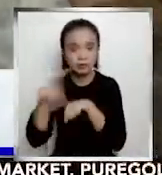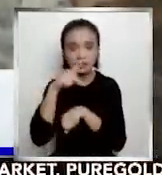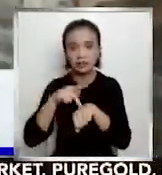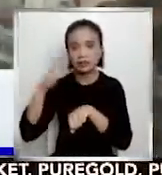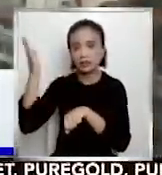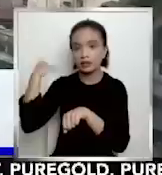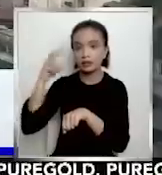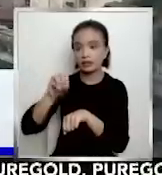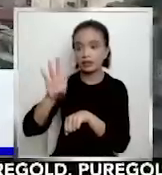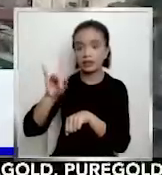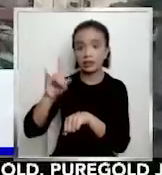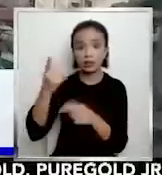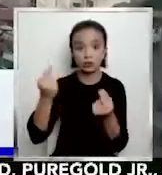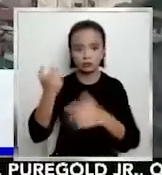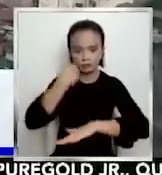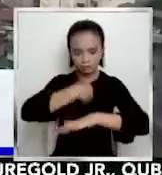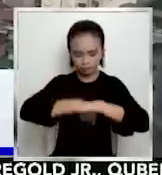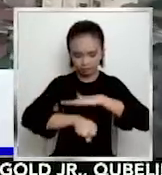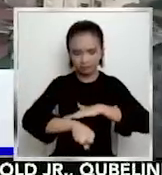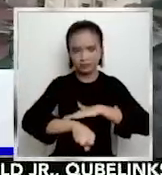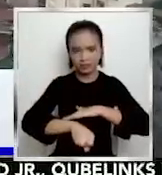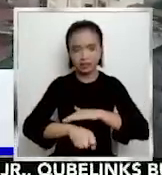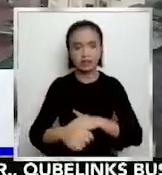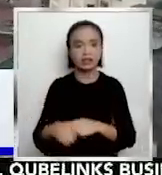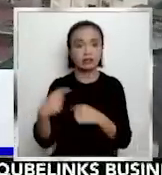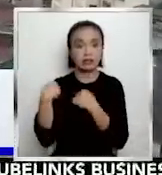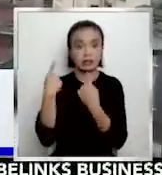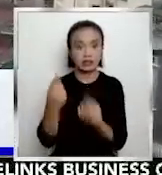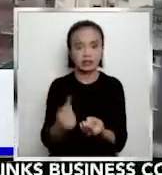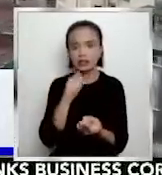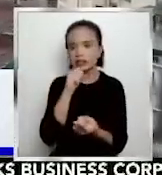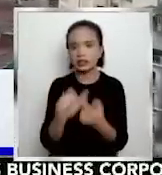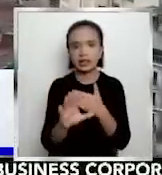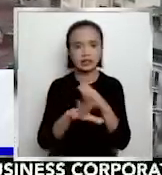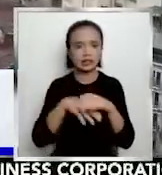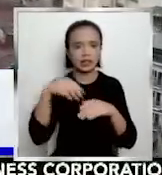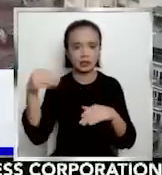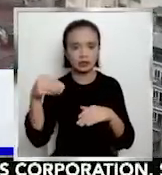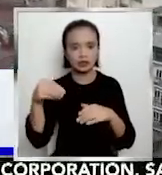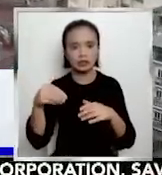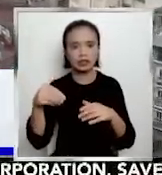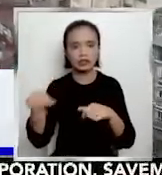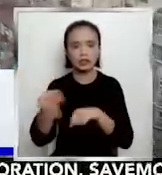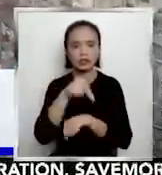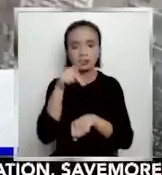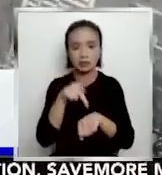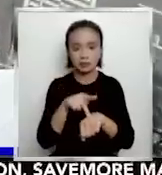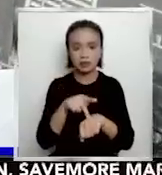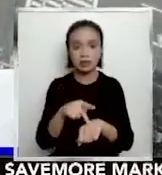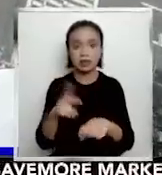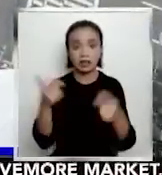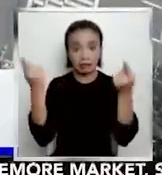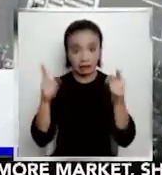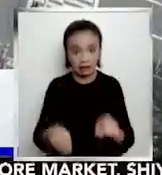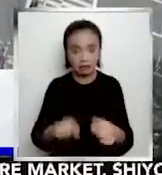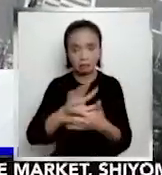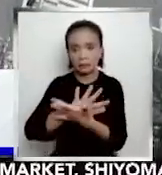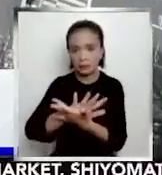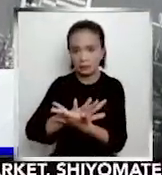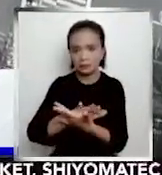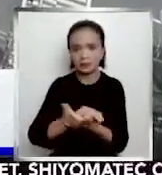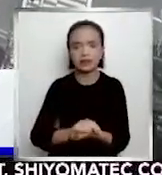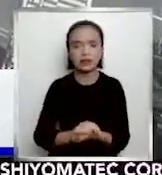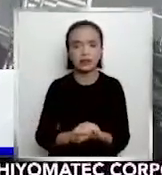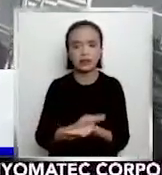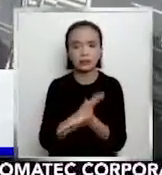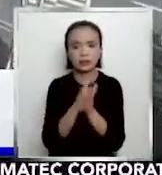anak. Mula noon, di na raw siya muling nakalabas ng bansa. At nang magka-pandemya, naging pahirapan na raw lalo